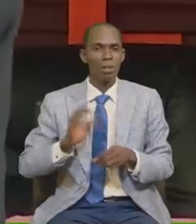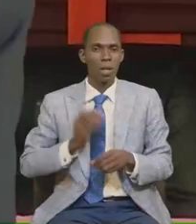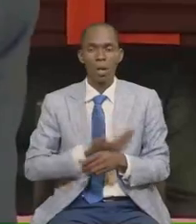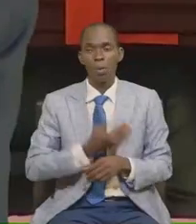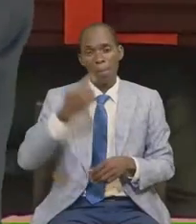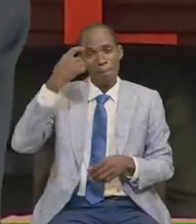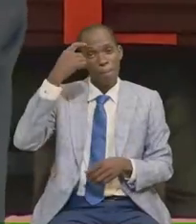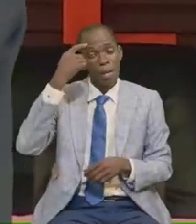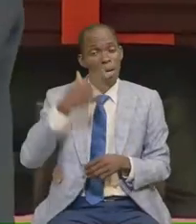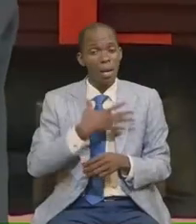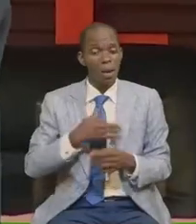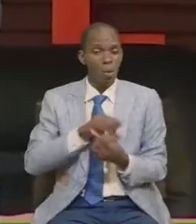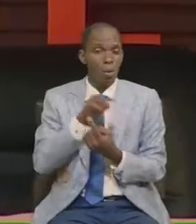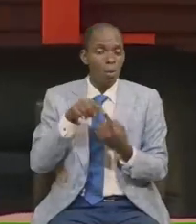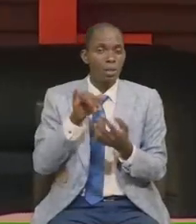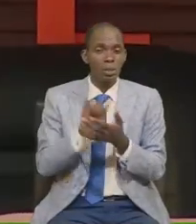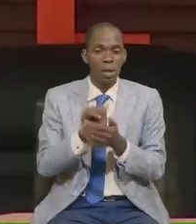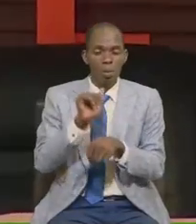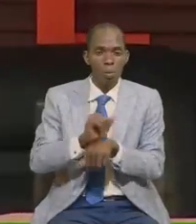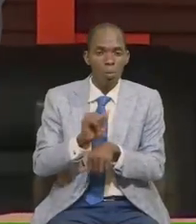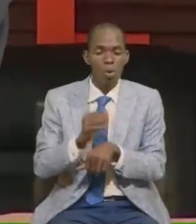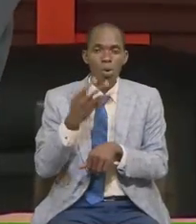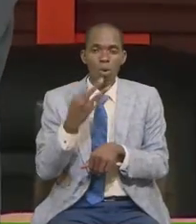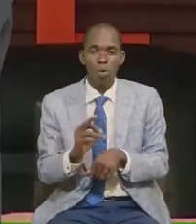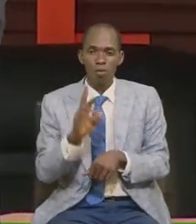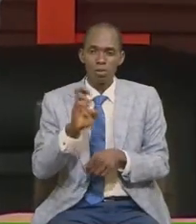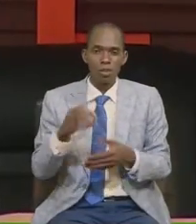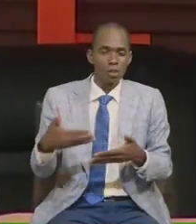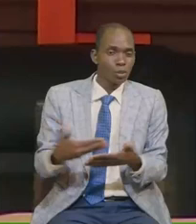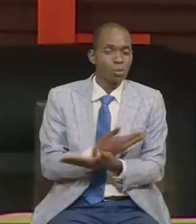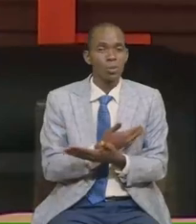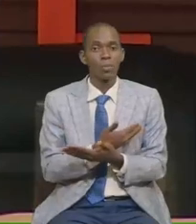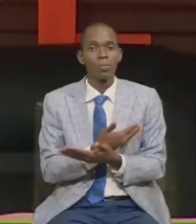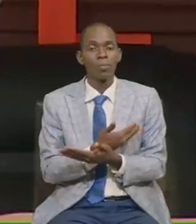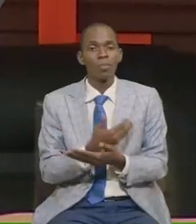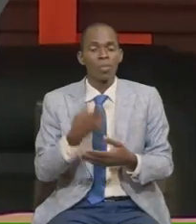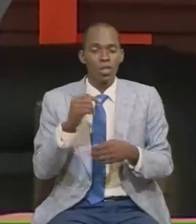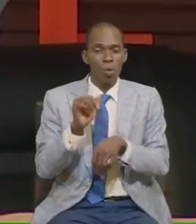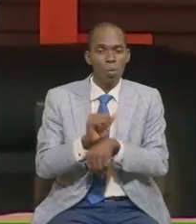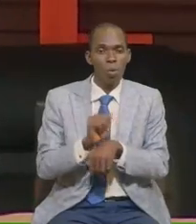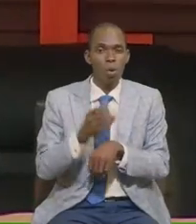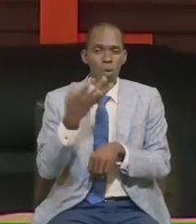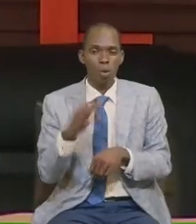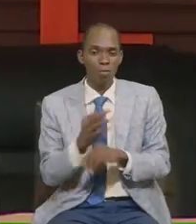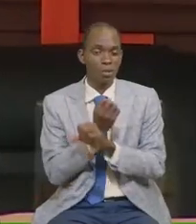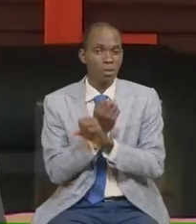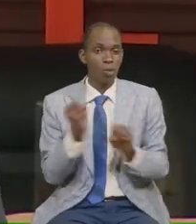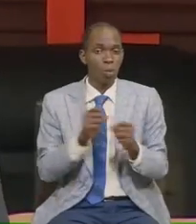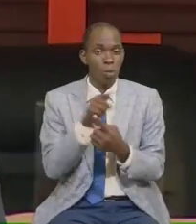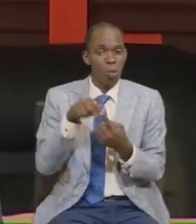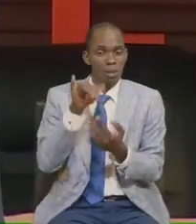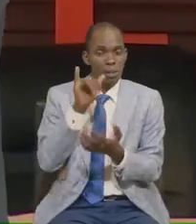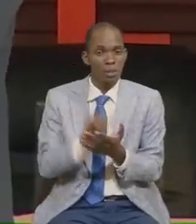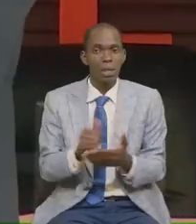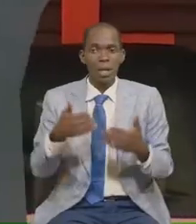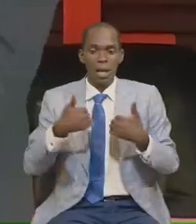lorsque cette œuvre de régénération, l'œuvre du salut, lorsque cette œuvre a été